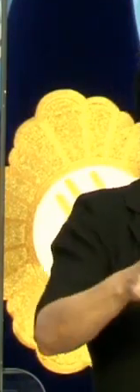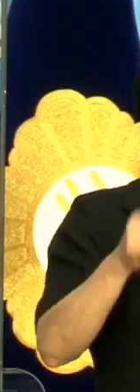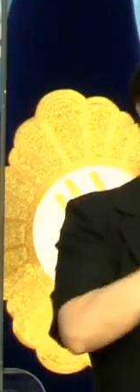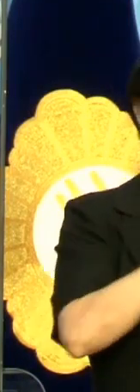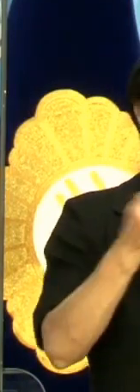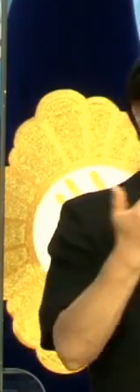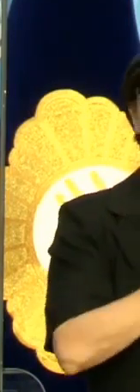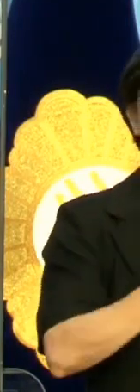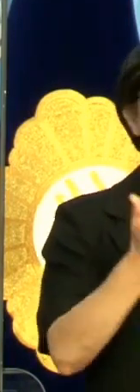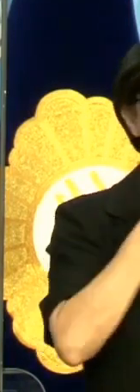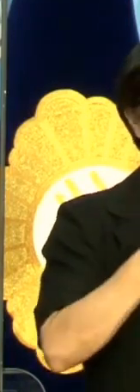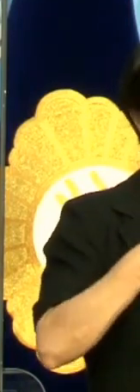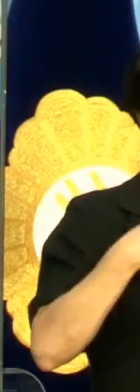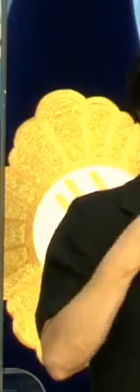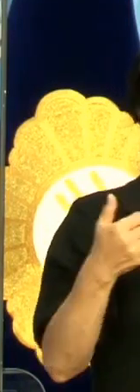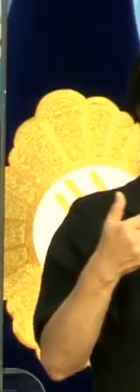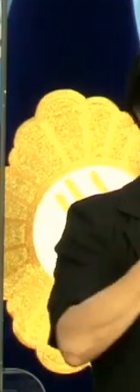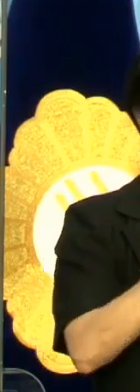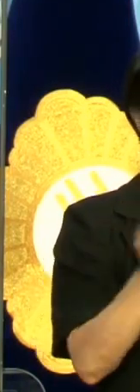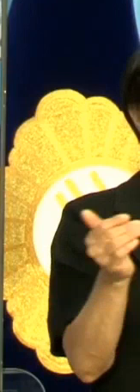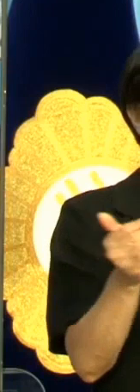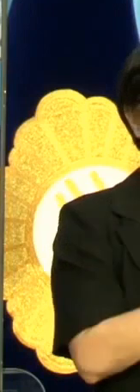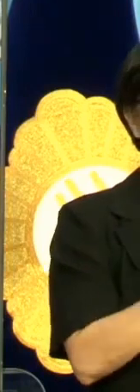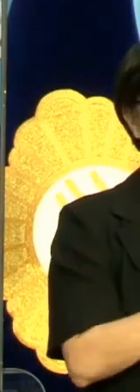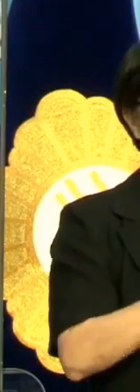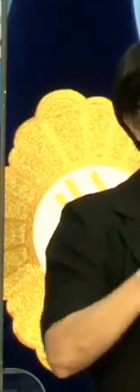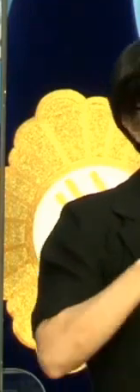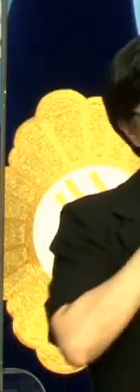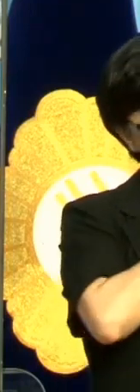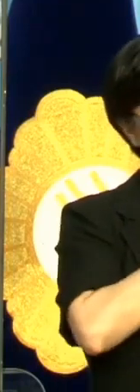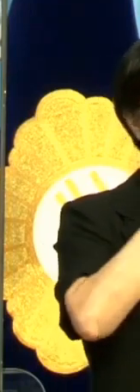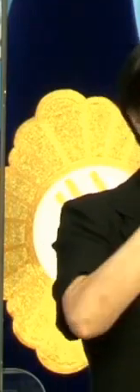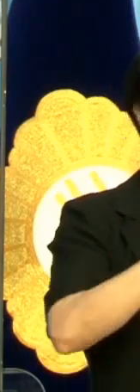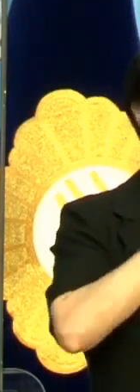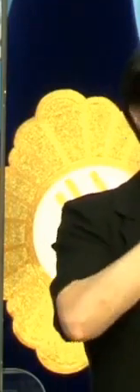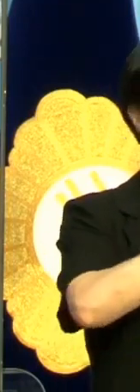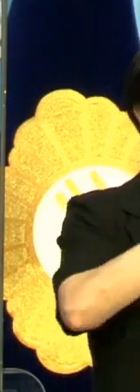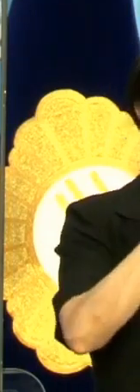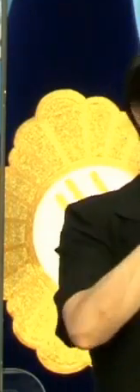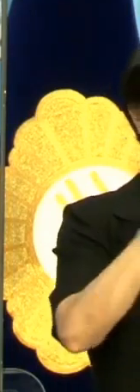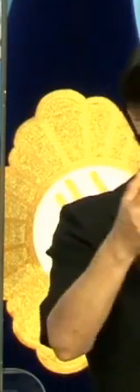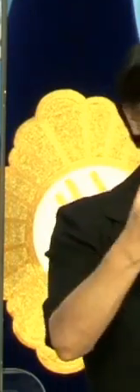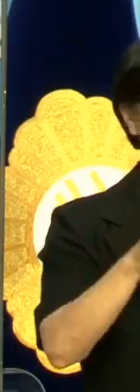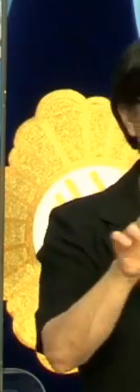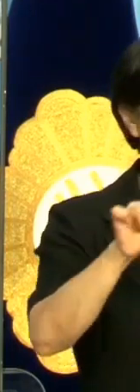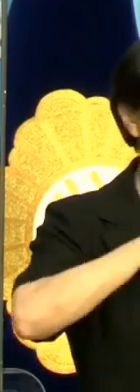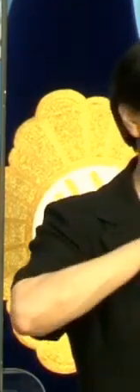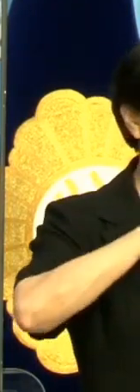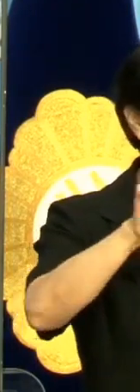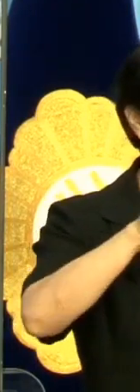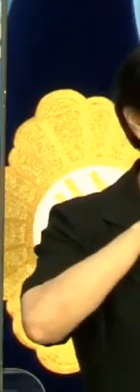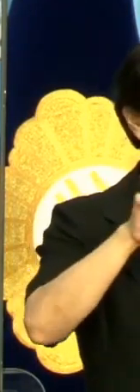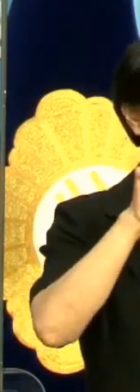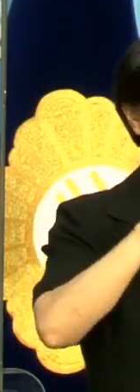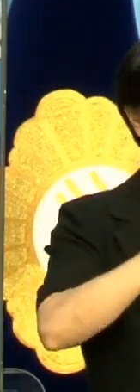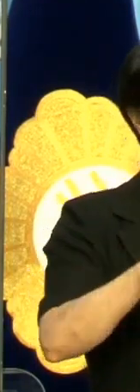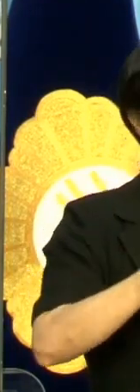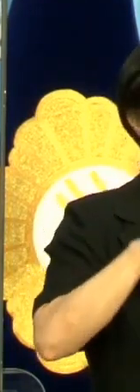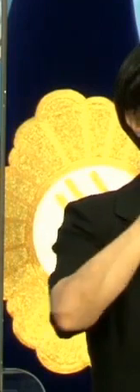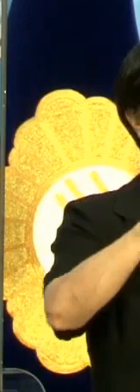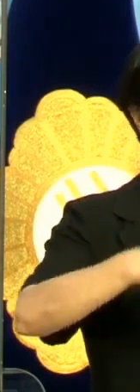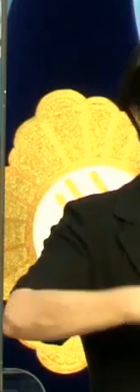마쳤으며 그럼에도 각종 우 역도를 사실인양 쏟아내는 언론과 야당의 정치 공세는 이제는 중단되어야